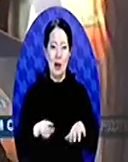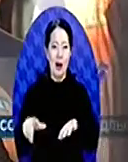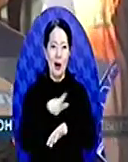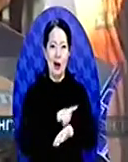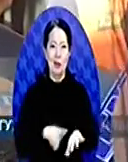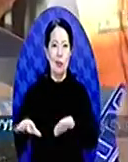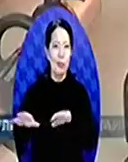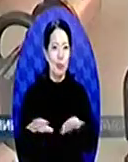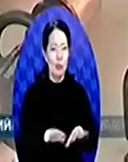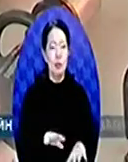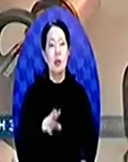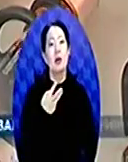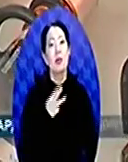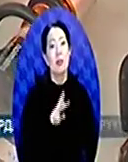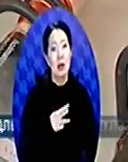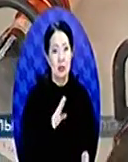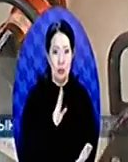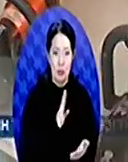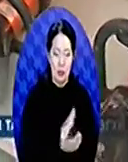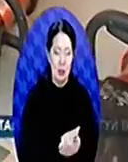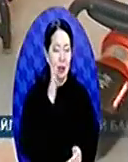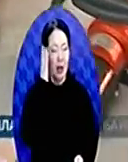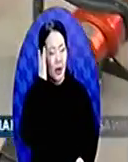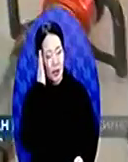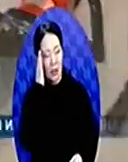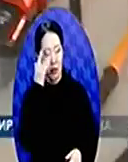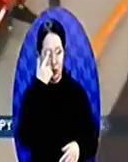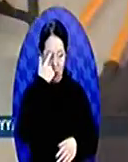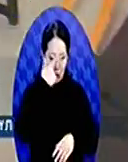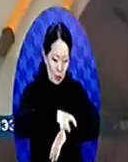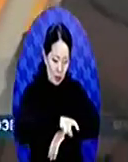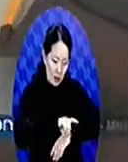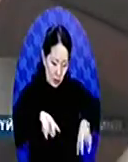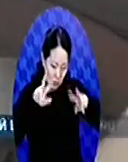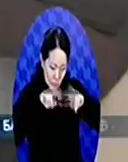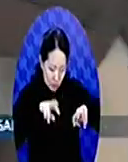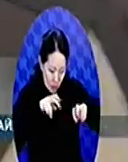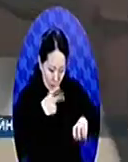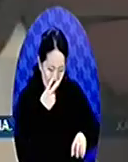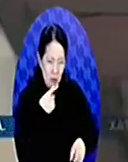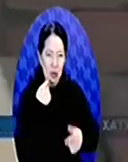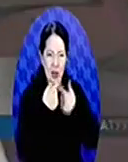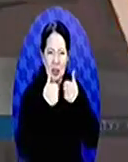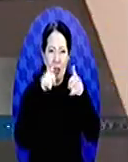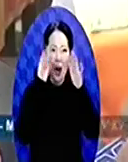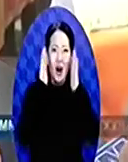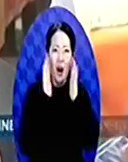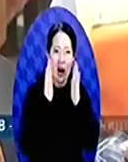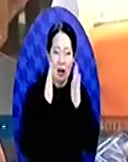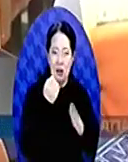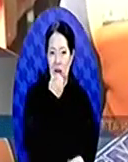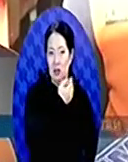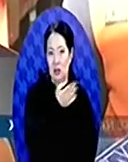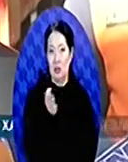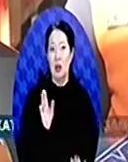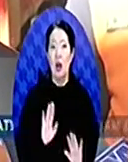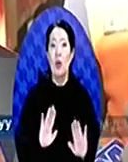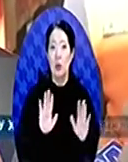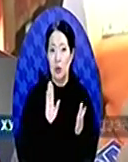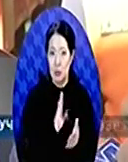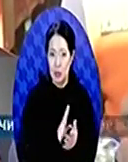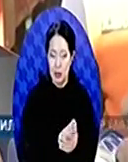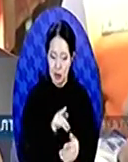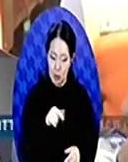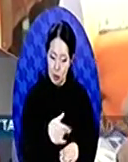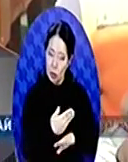одоо хандлага байна гэдгийг гадаа дотоодын судлаачд эрдэмтэд гаргаж ирж үргэлж анхааруулж байгаа. Тэгэхээр ийм нөхцөлд бид нар